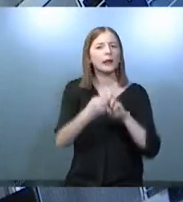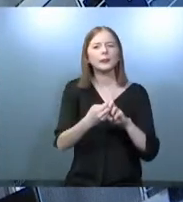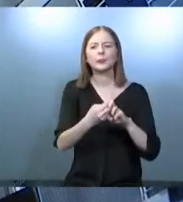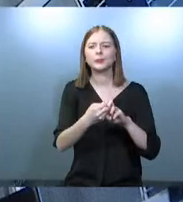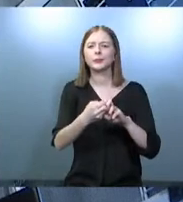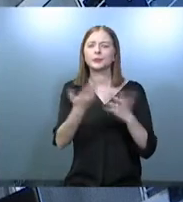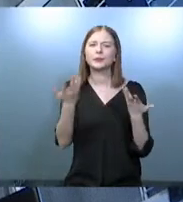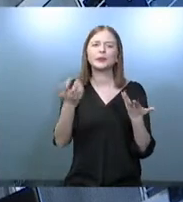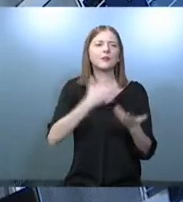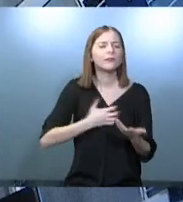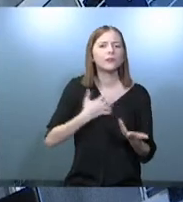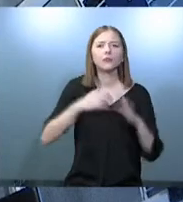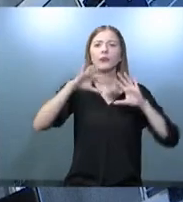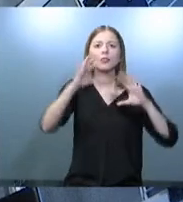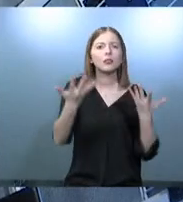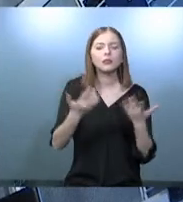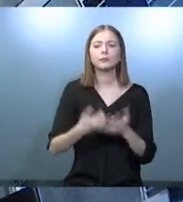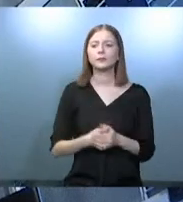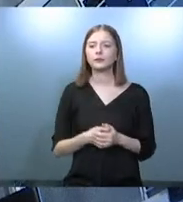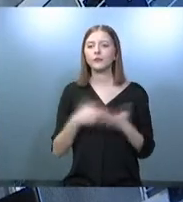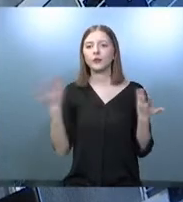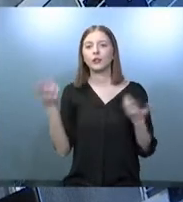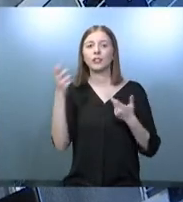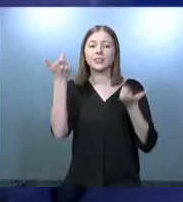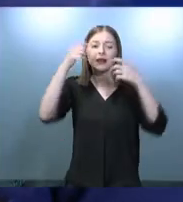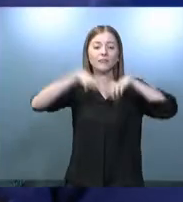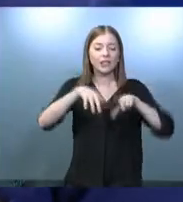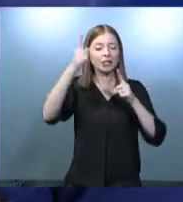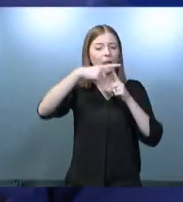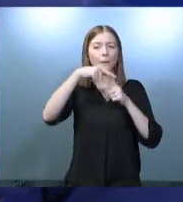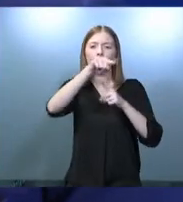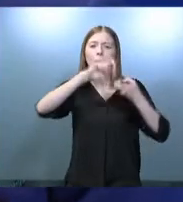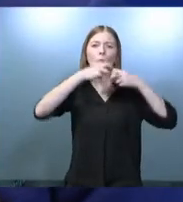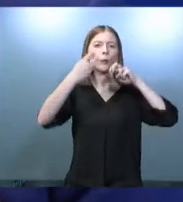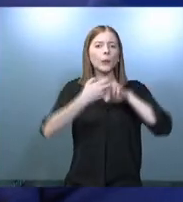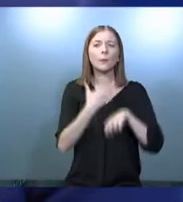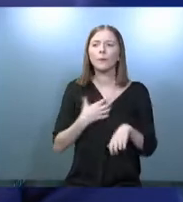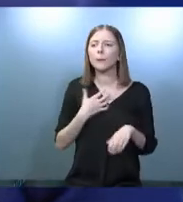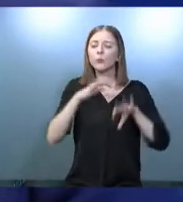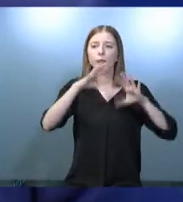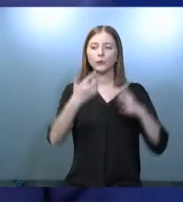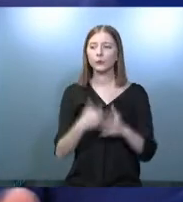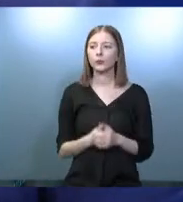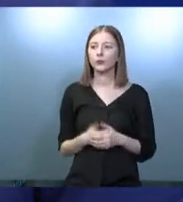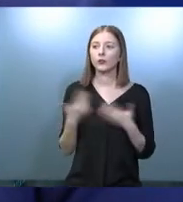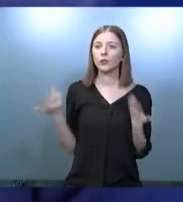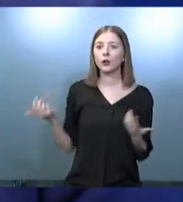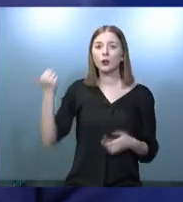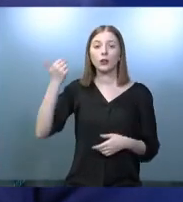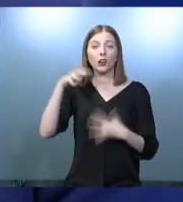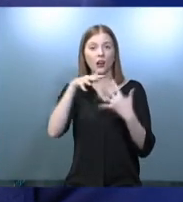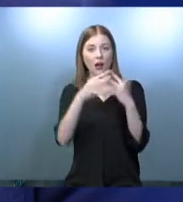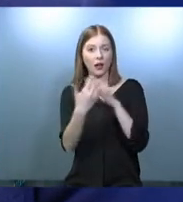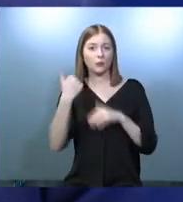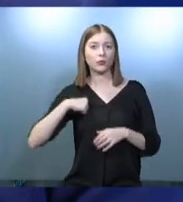svarbiausios problemos, kurios laukia naujosios Kėdainių rajono savivaldybės tarybos. Gerbiami kaimo žmonės, pirmiausia, aš